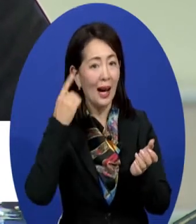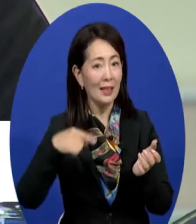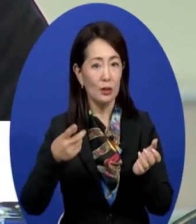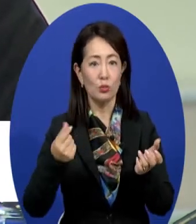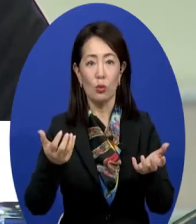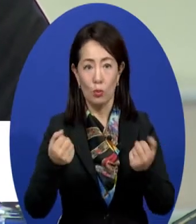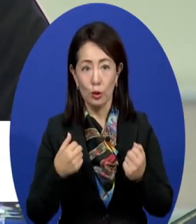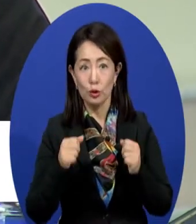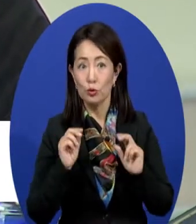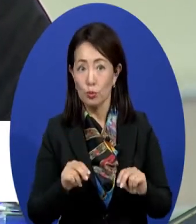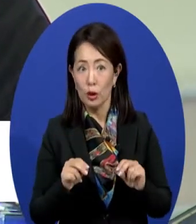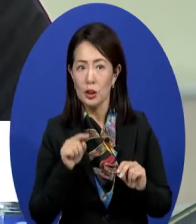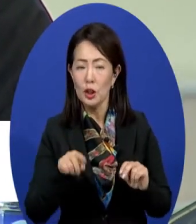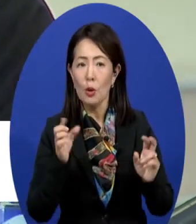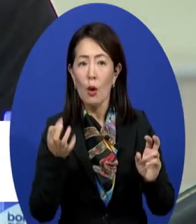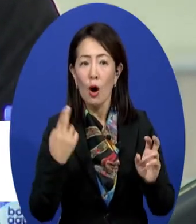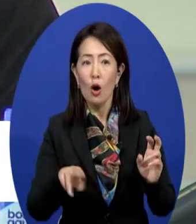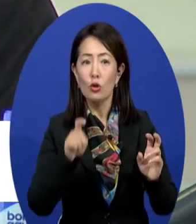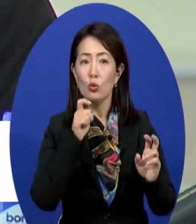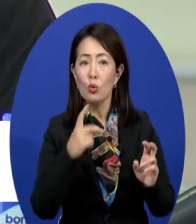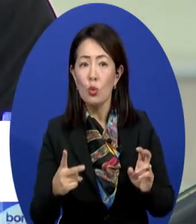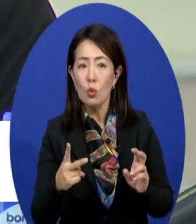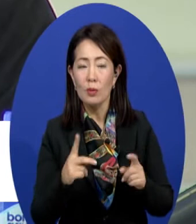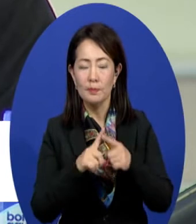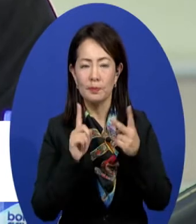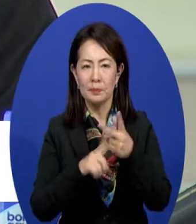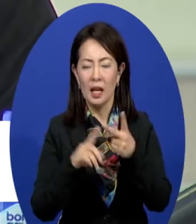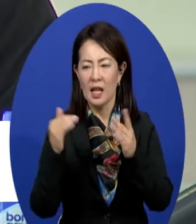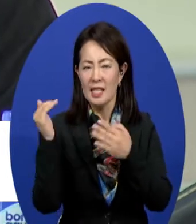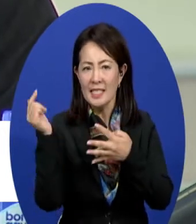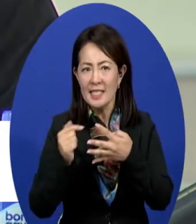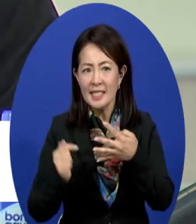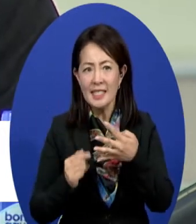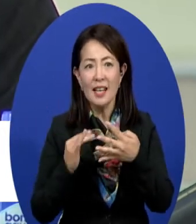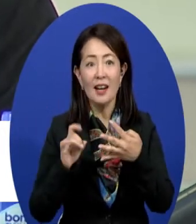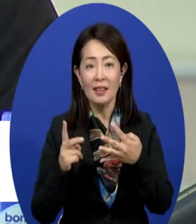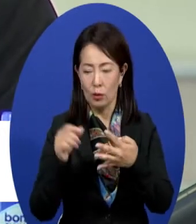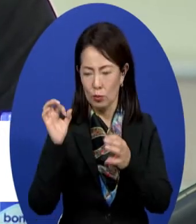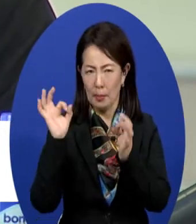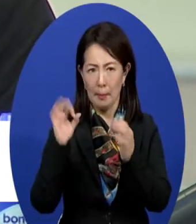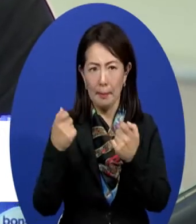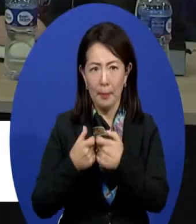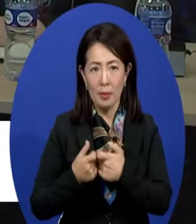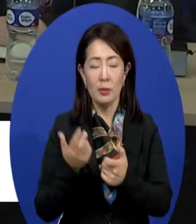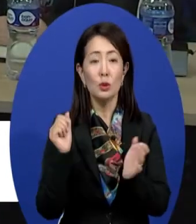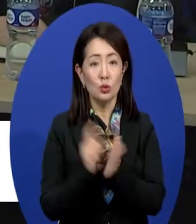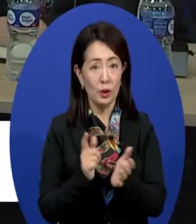болно. Гэхдээ тухайн бондын хүүгийн хэмжээ тавигдж байгаа нөхцөл шаардлага нь оновчтой байх нь чухал юм а.